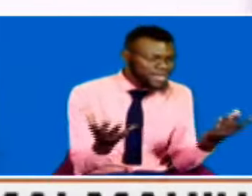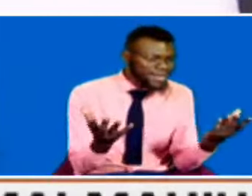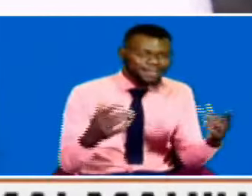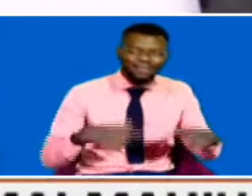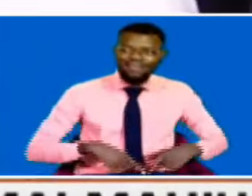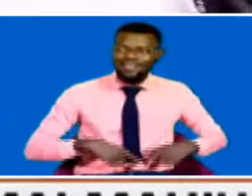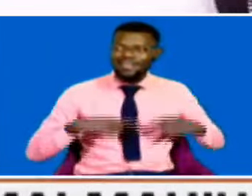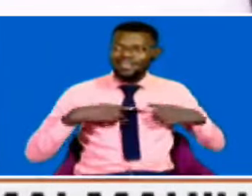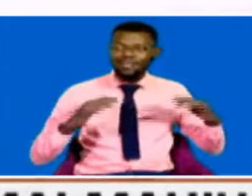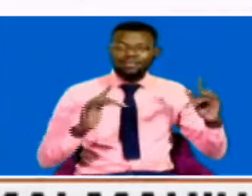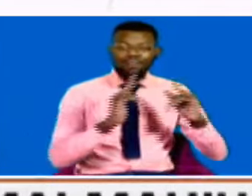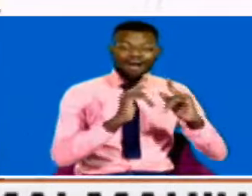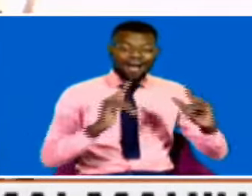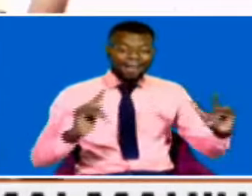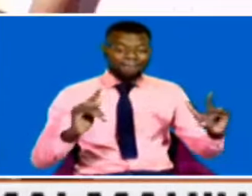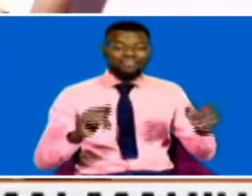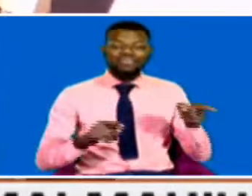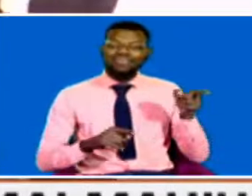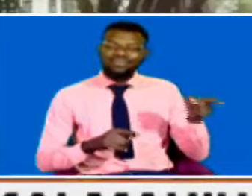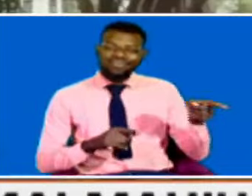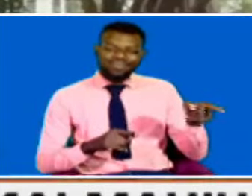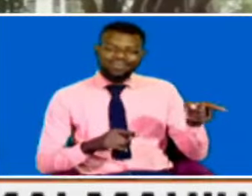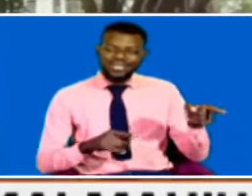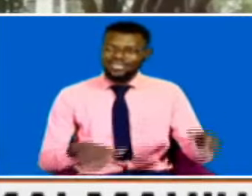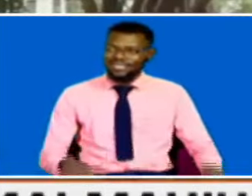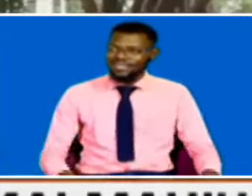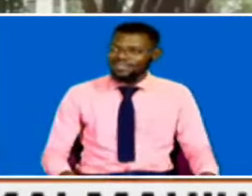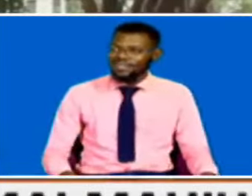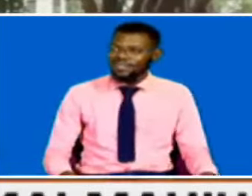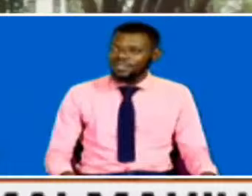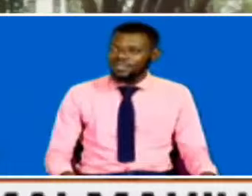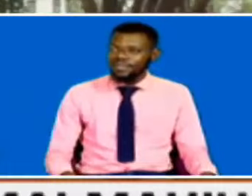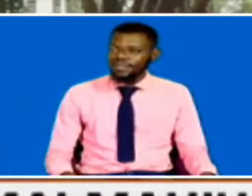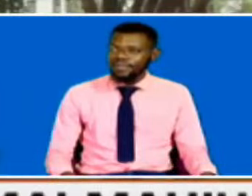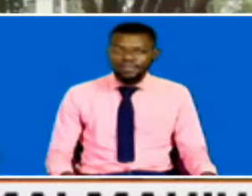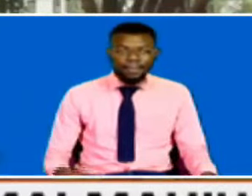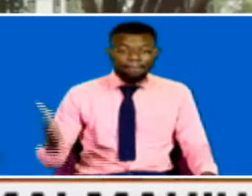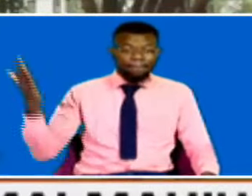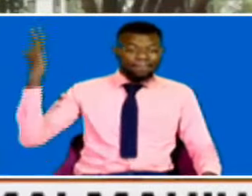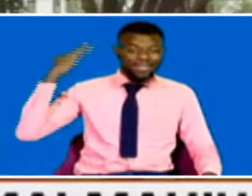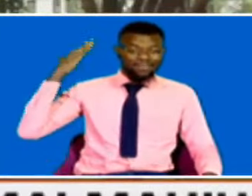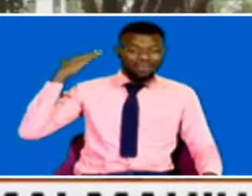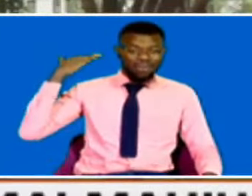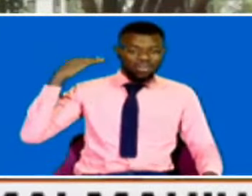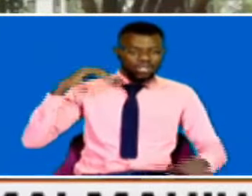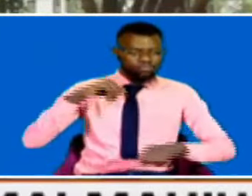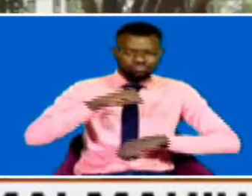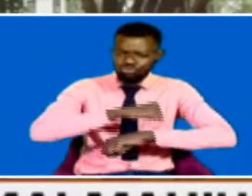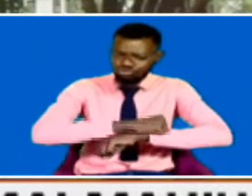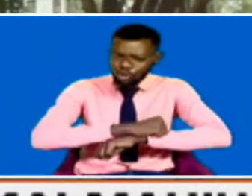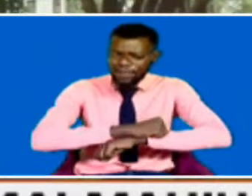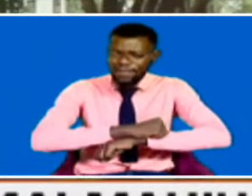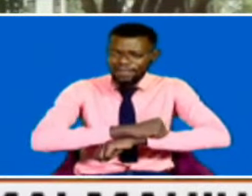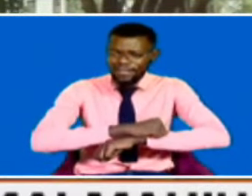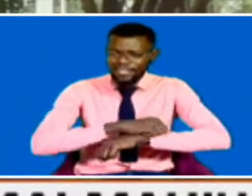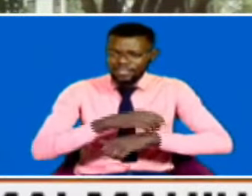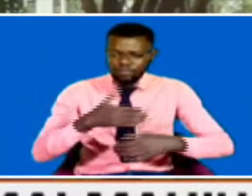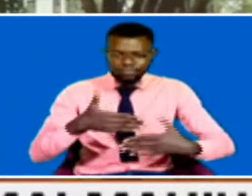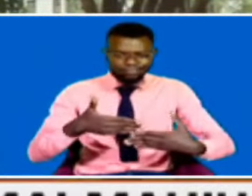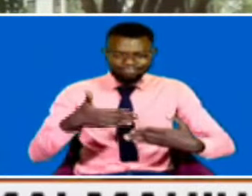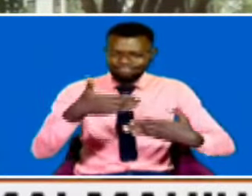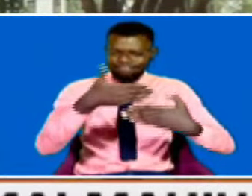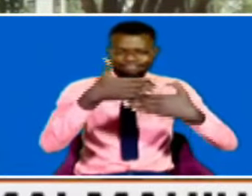kwenye kambi mbili karibu na Mai Mahiu mjini. Hatukuwa na shule ambazo zilikuwa ziliathirika in terms of